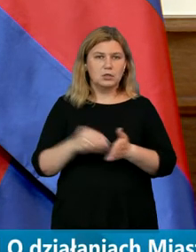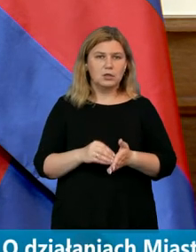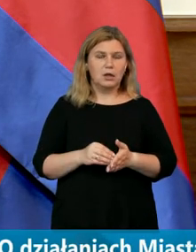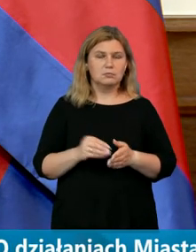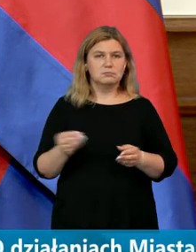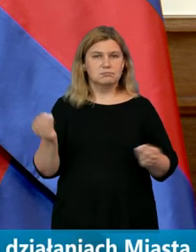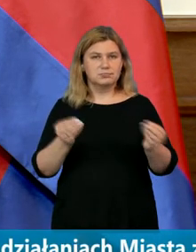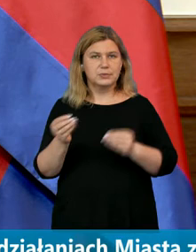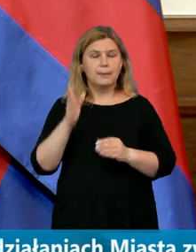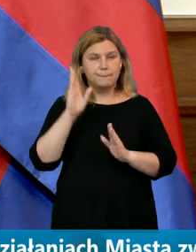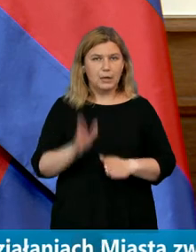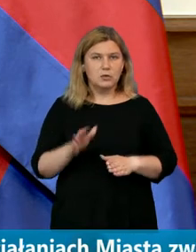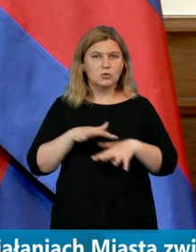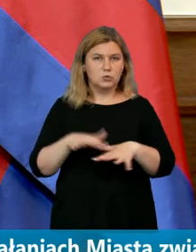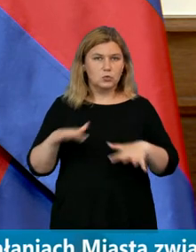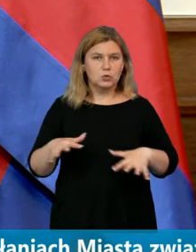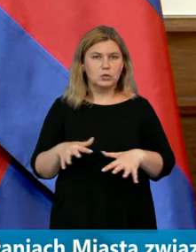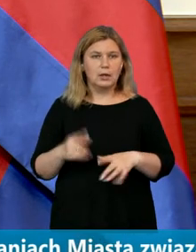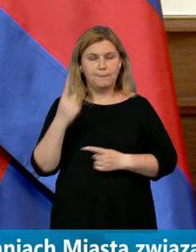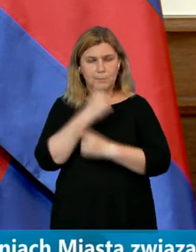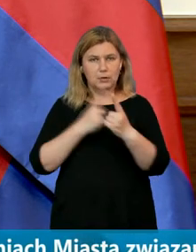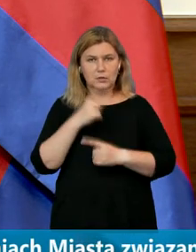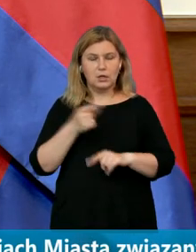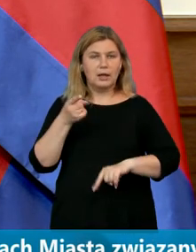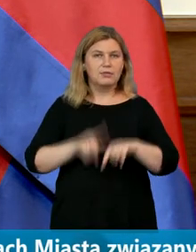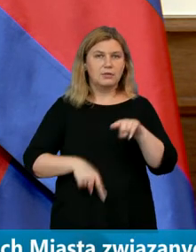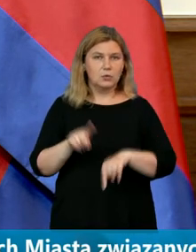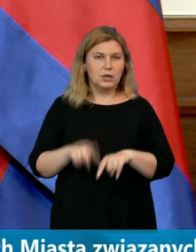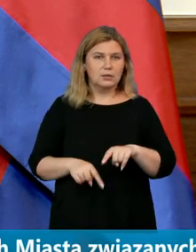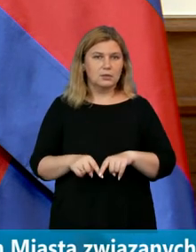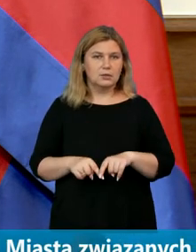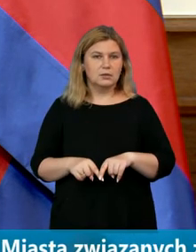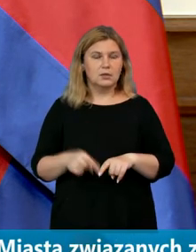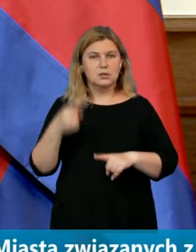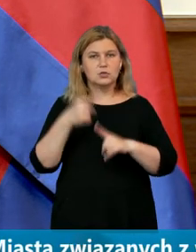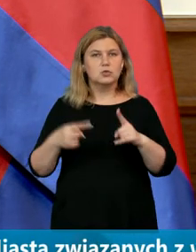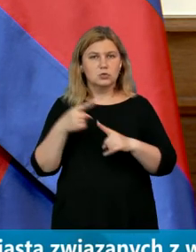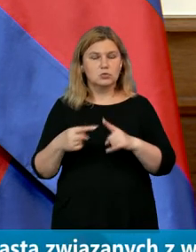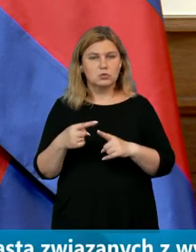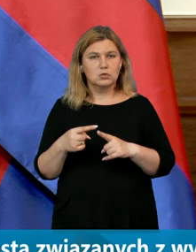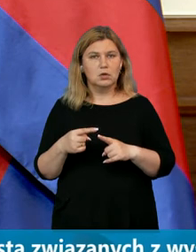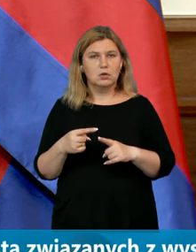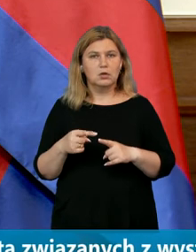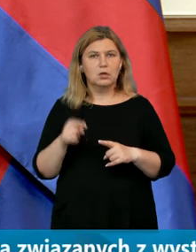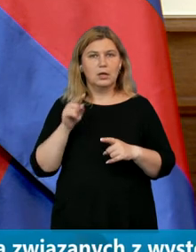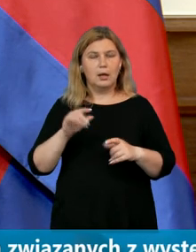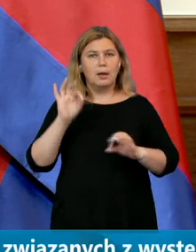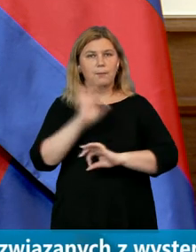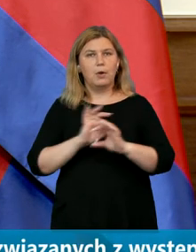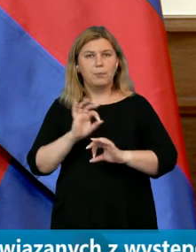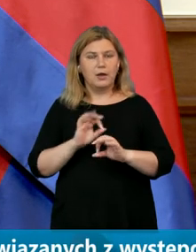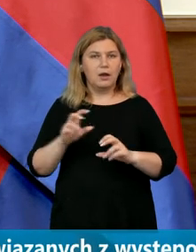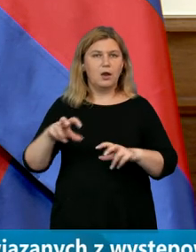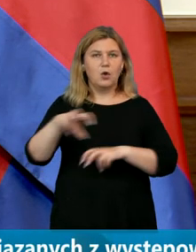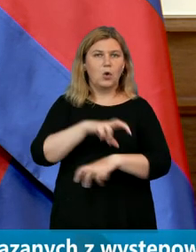kosmetycznych będzie sporo. Myślę, że w sposób naturalny troszeczkę to skoryguje ruch, który